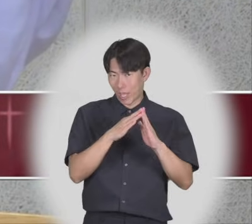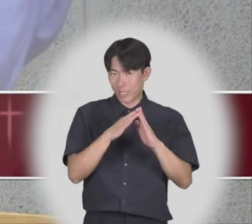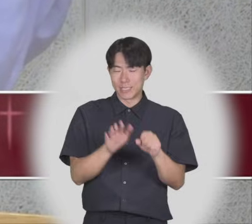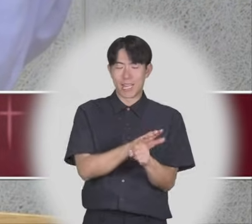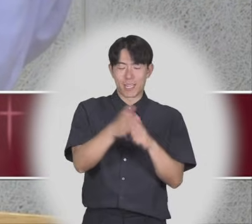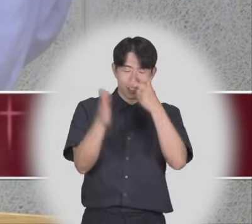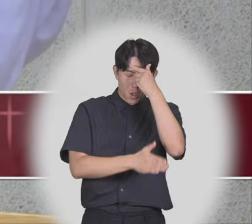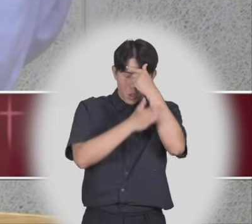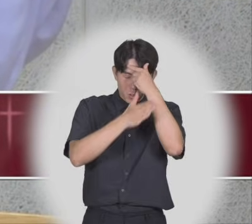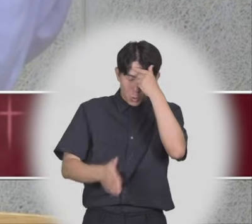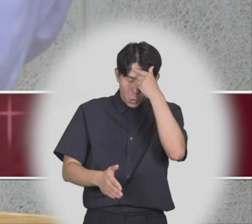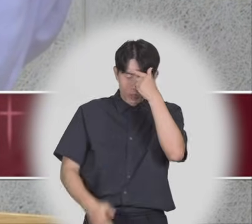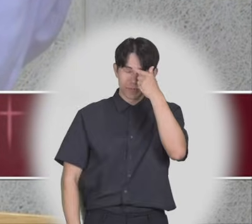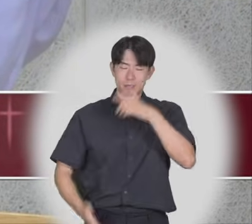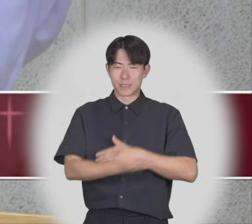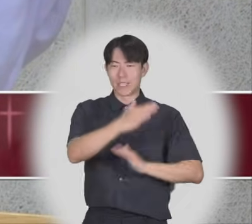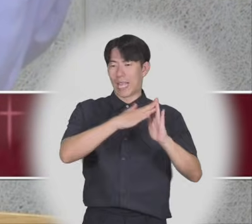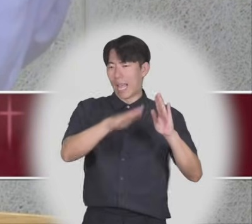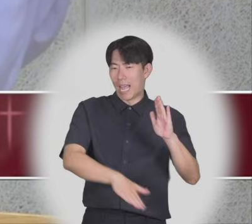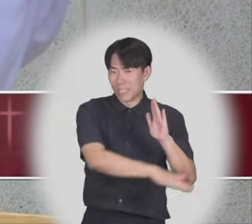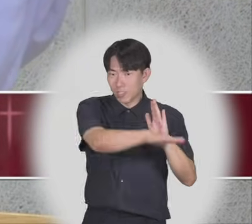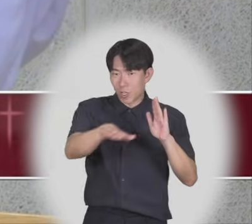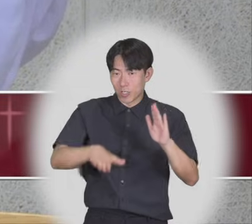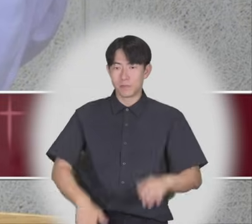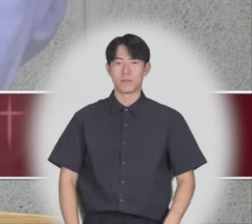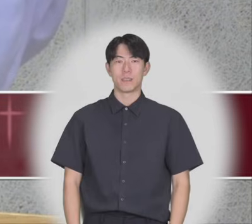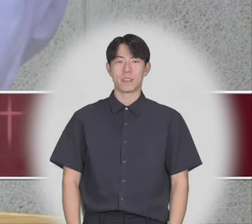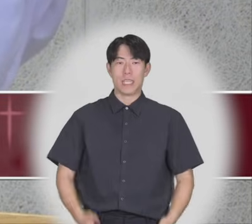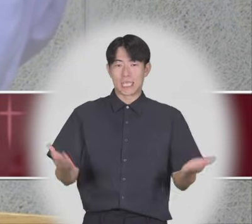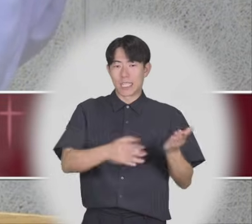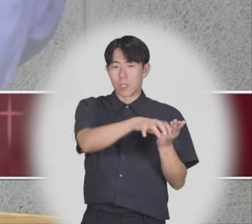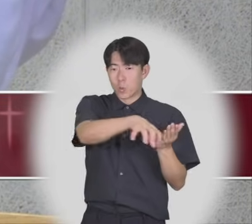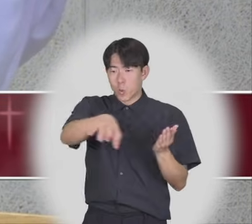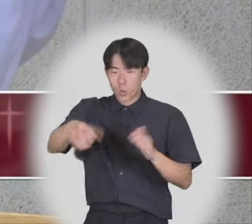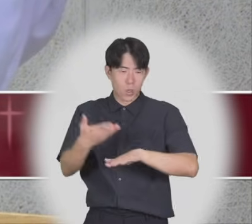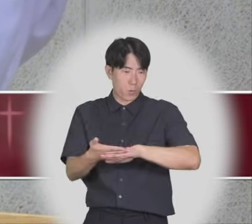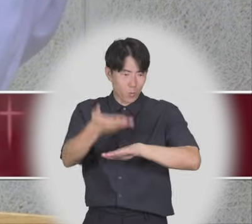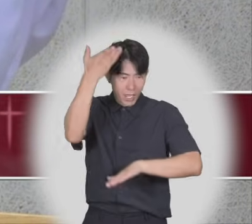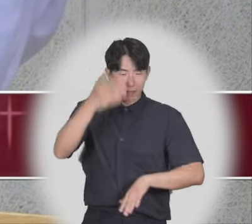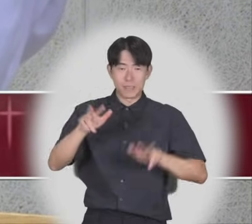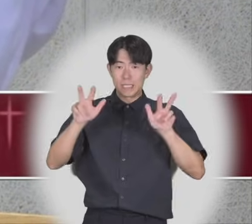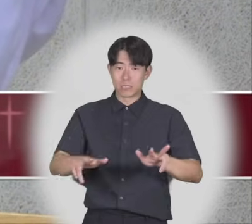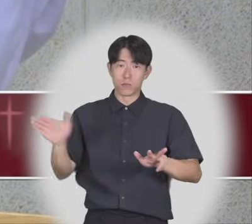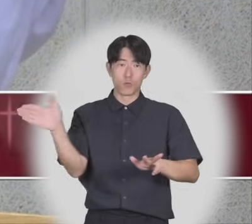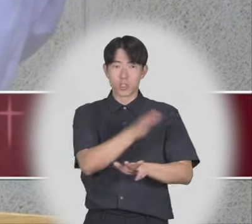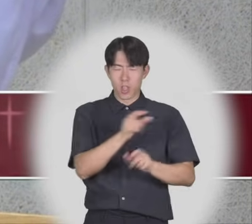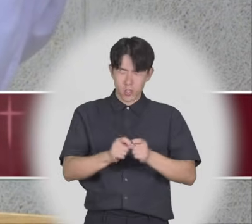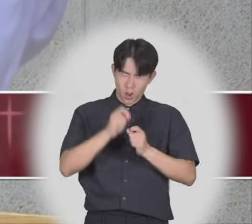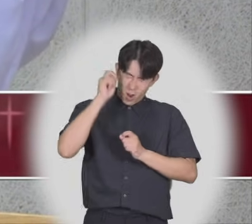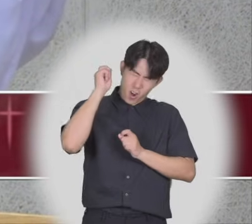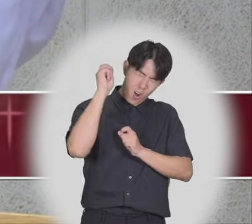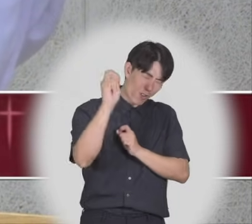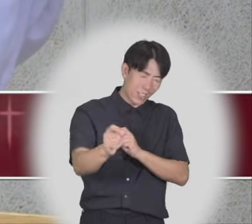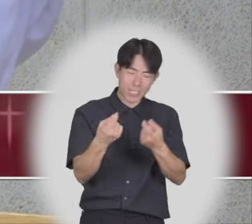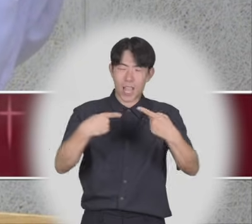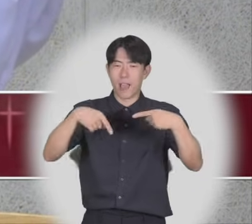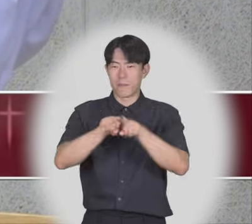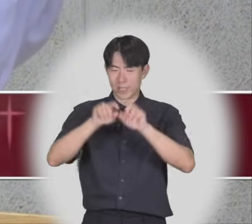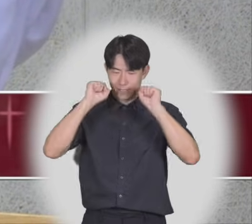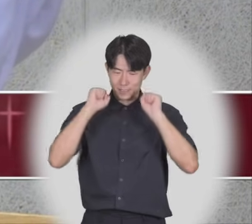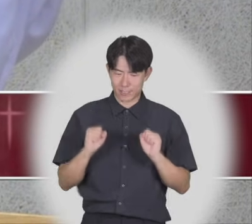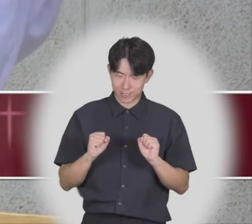또 저들의 가정과 그 생업의 현장들 위에 이제로부터 영원토록 함께